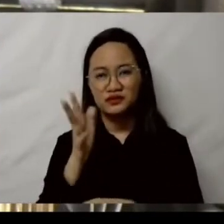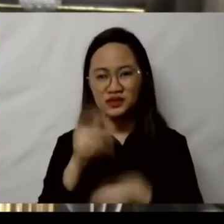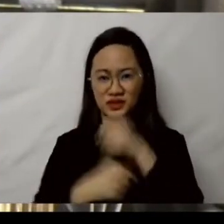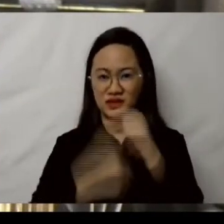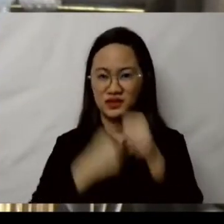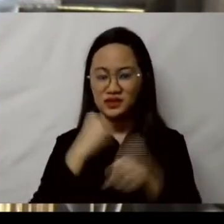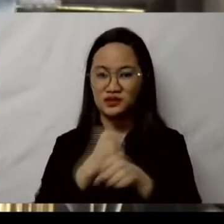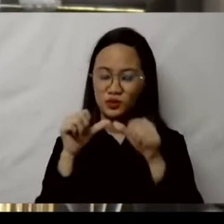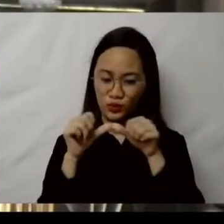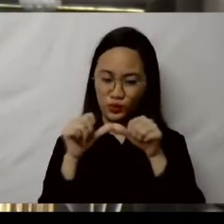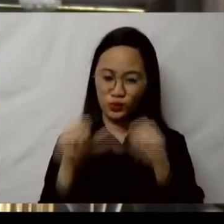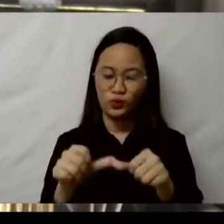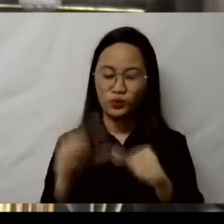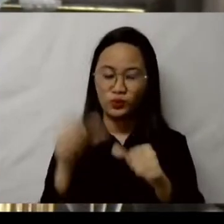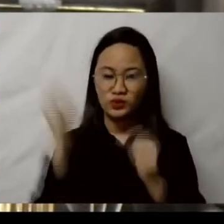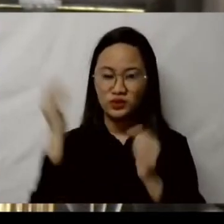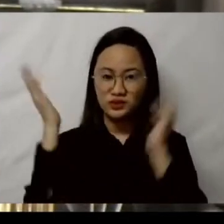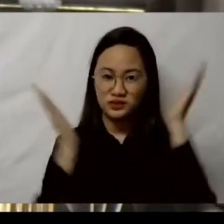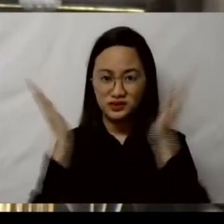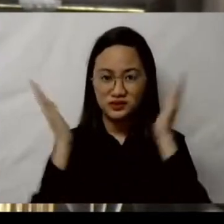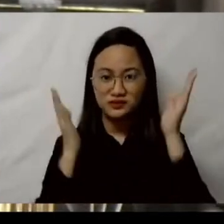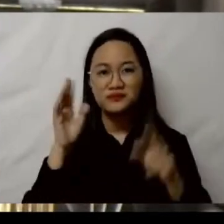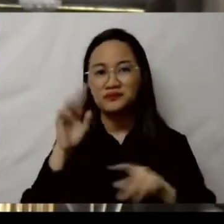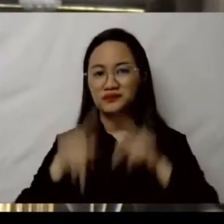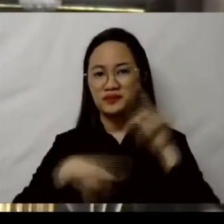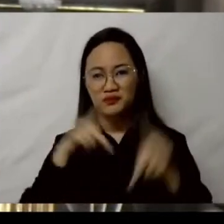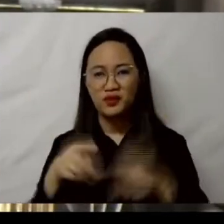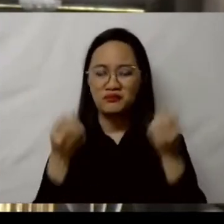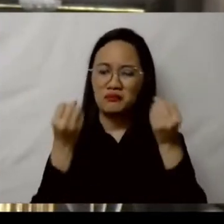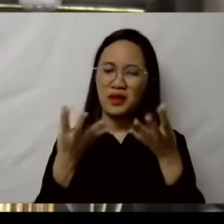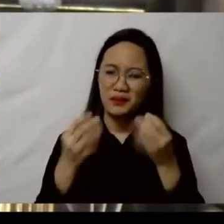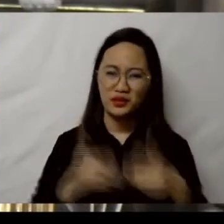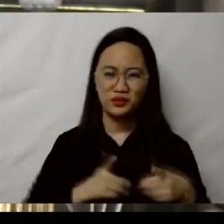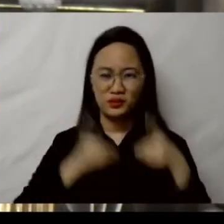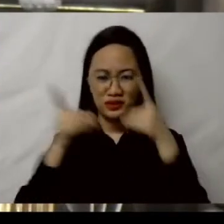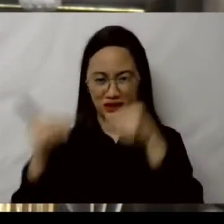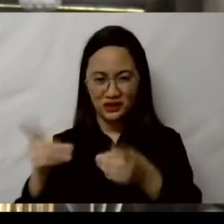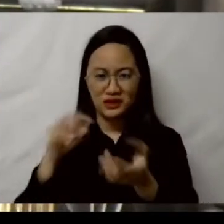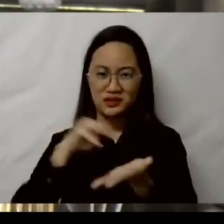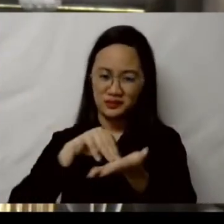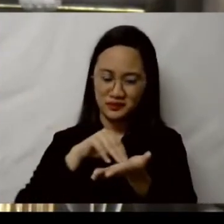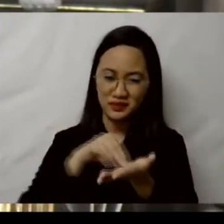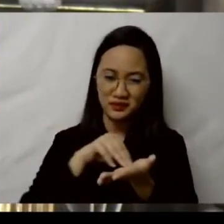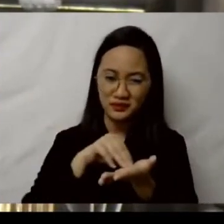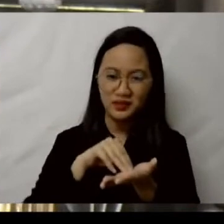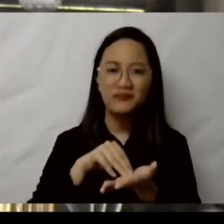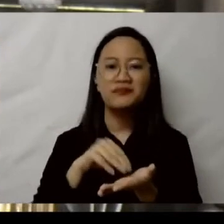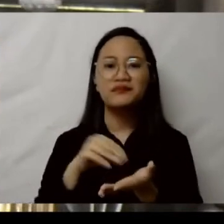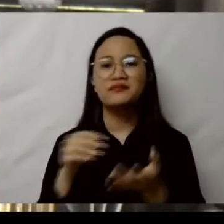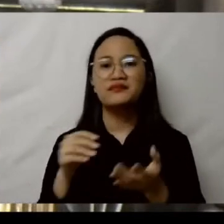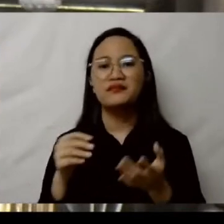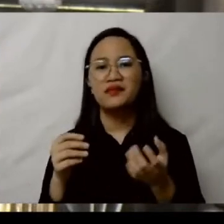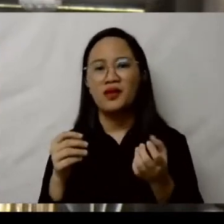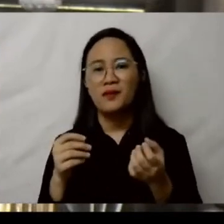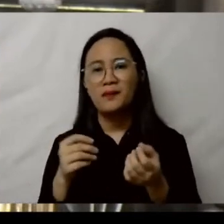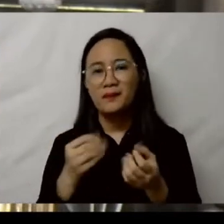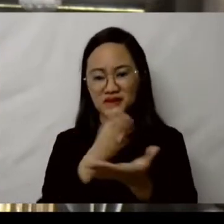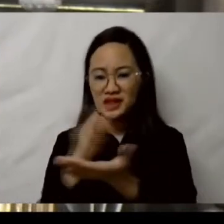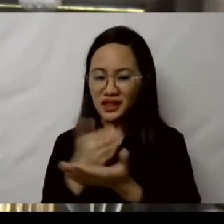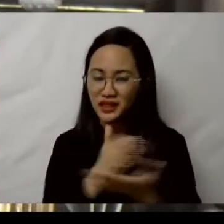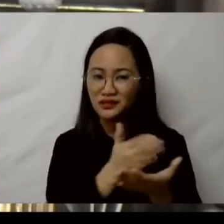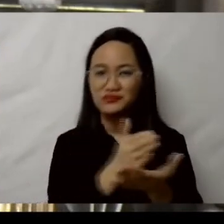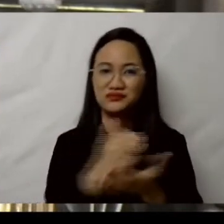Father. Maraming pinapadalang gamot, yung mga doktor na kakilala ko, yung mga companies na kakilala ko. I do charity work to give back to God kasi yung buhay ko